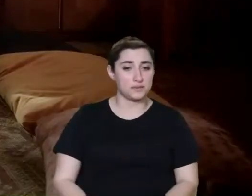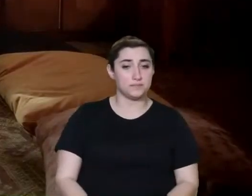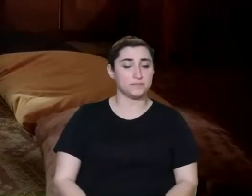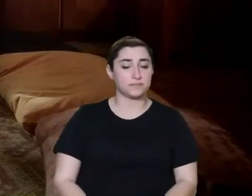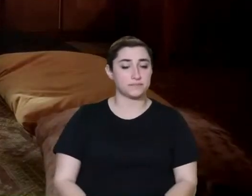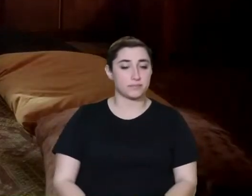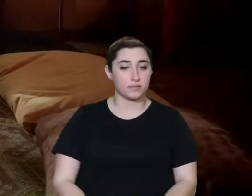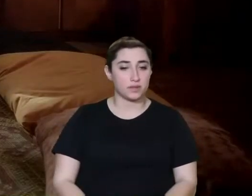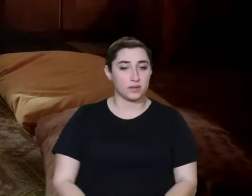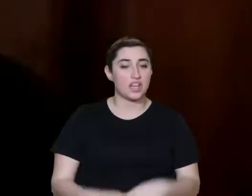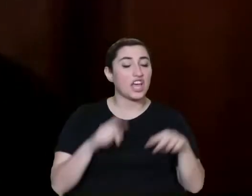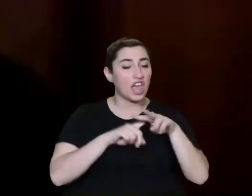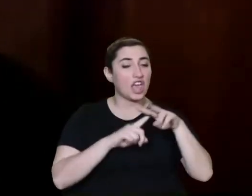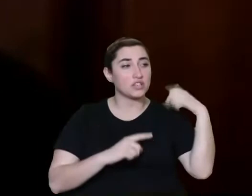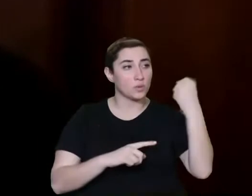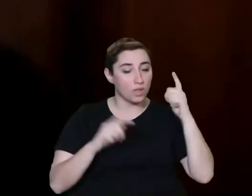kehkeşan döner,